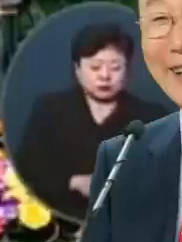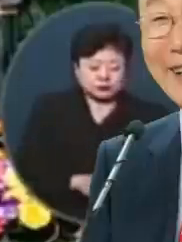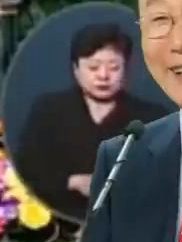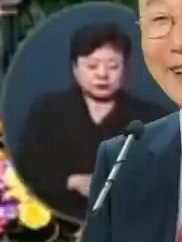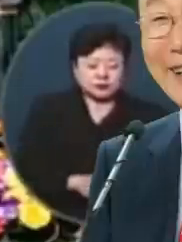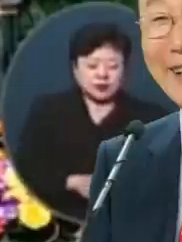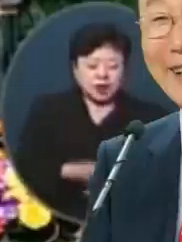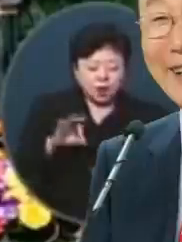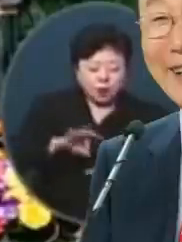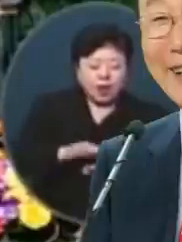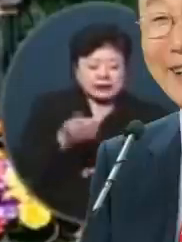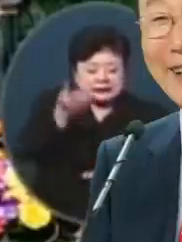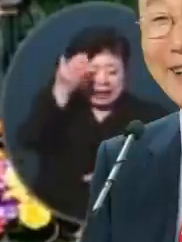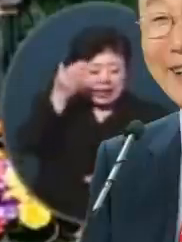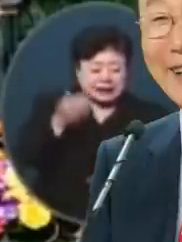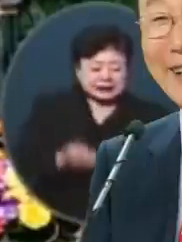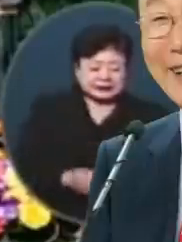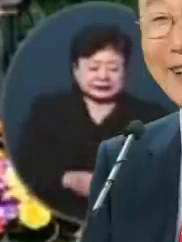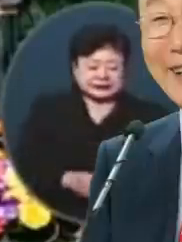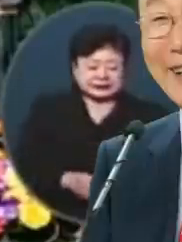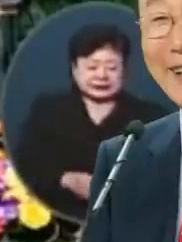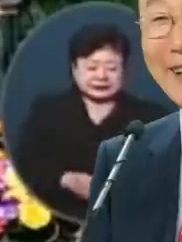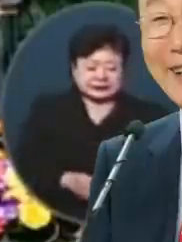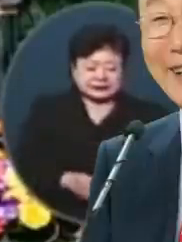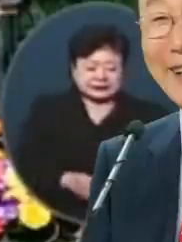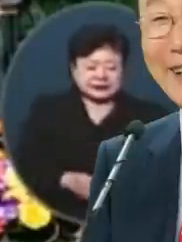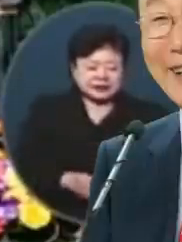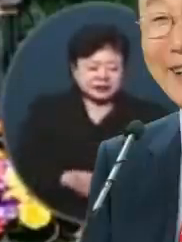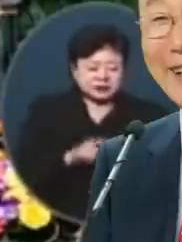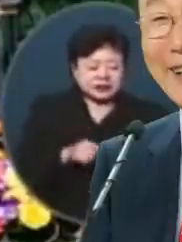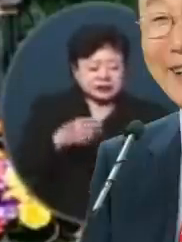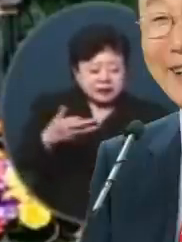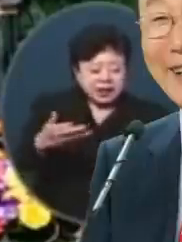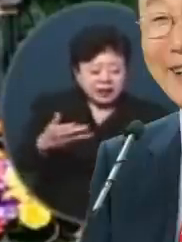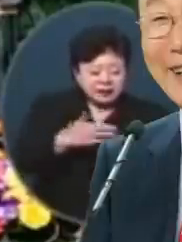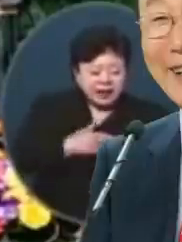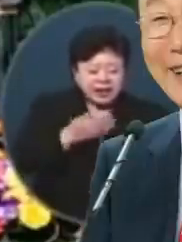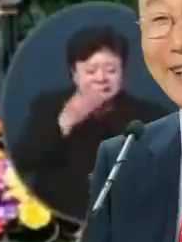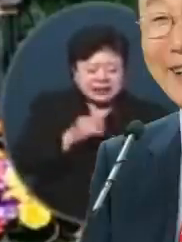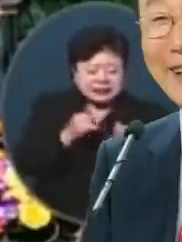열왕기상 19장 18절에 보니까 그러니 내가 이스라엘 가운데